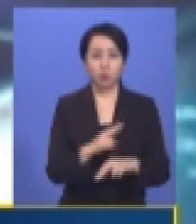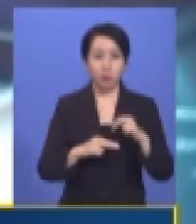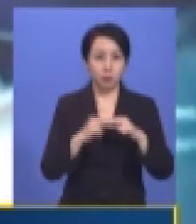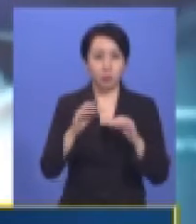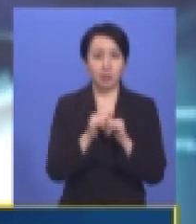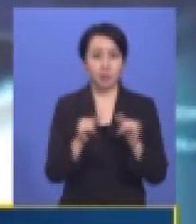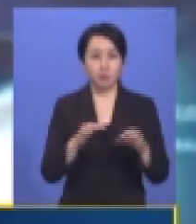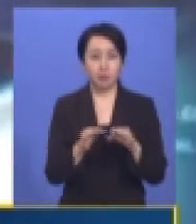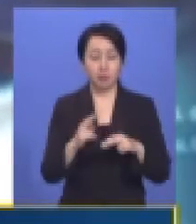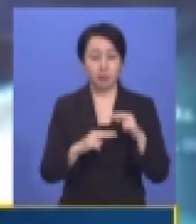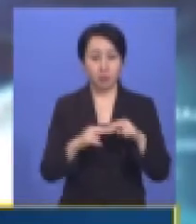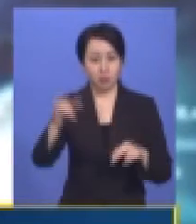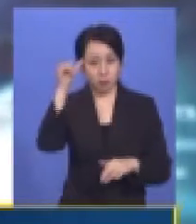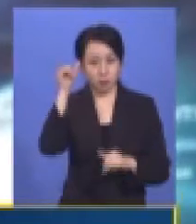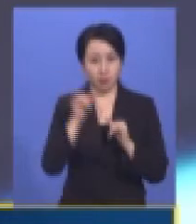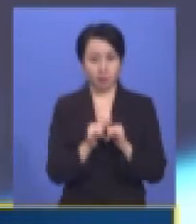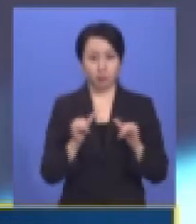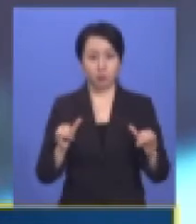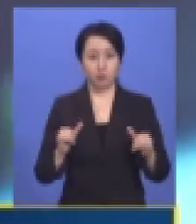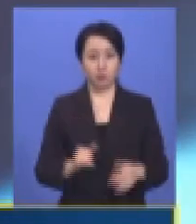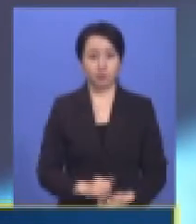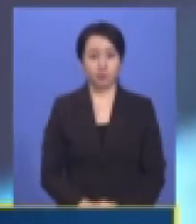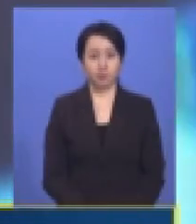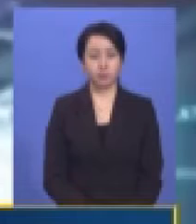долгостроя, развития сферы строительства и животноводства.